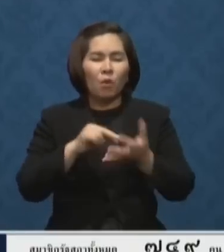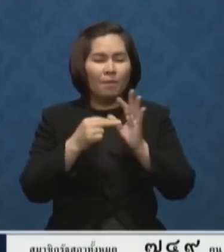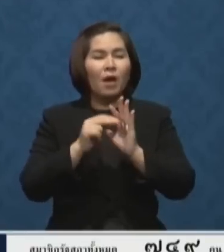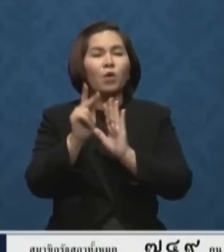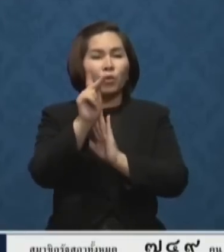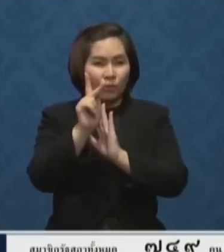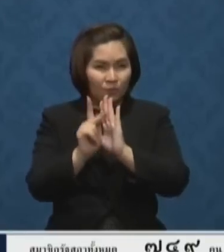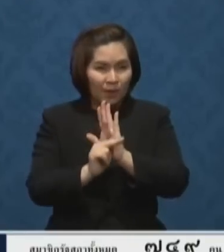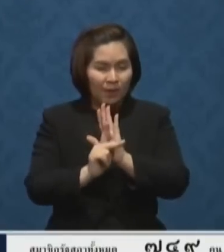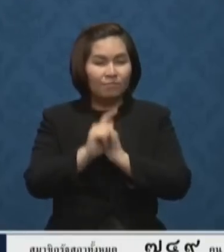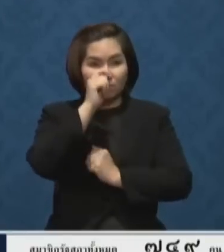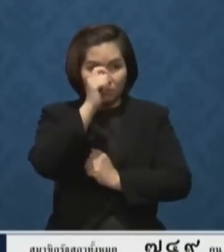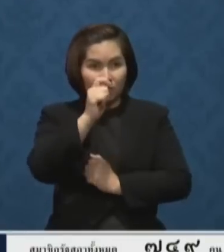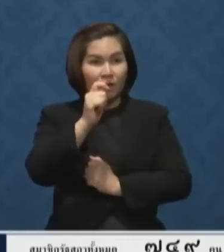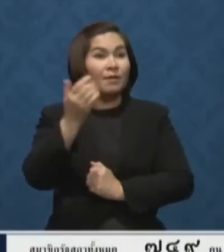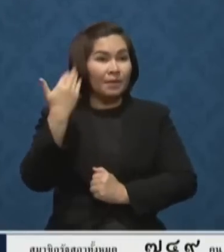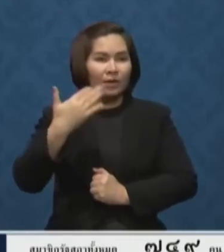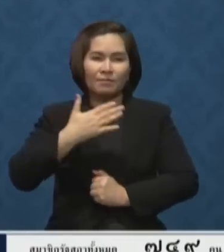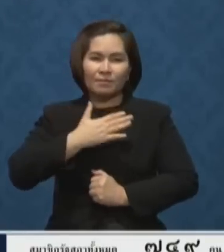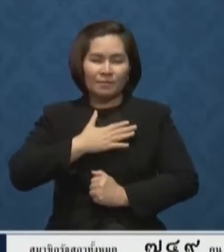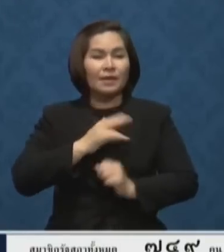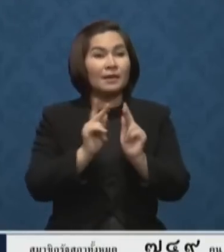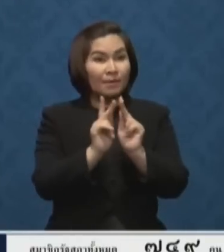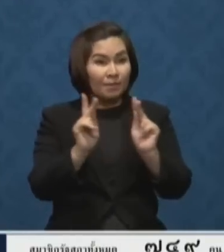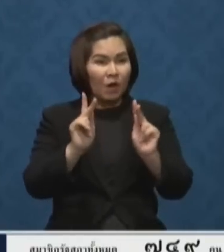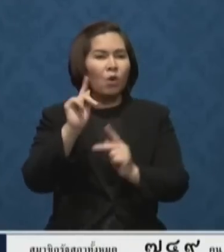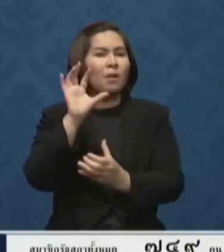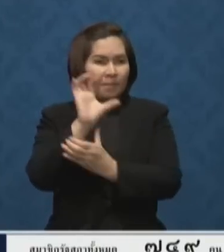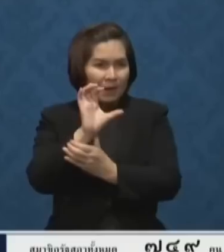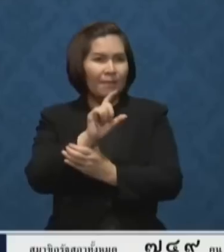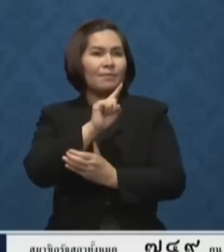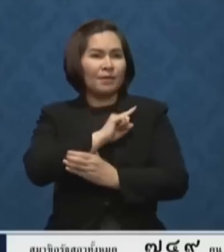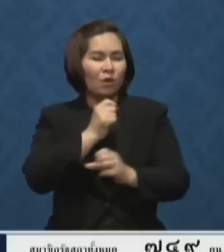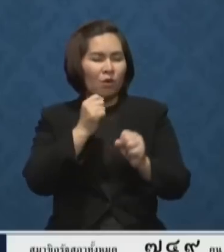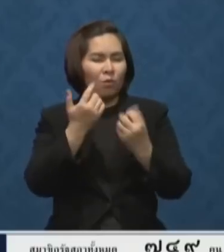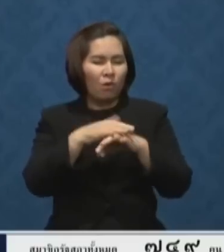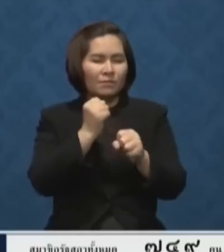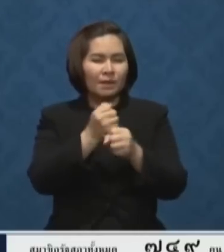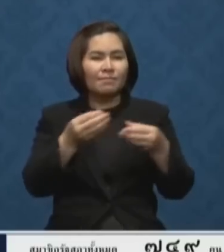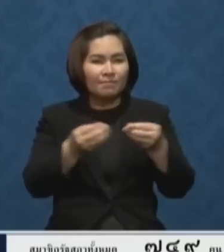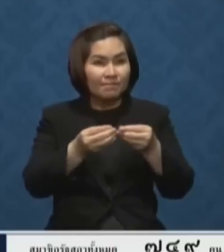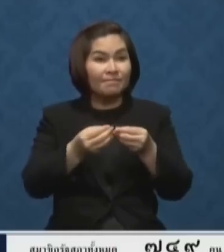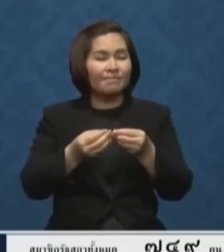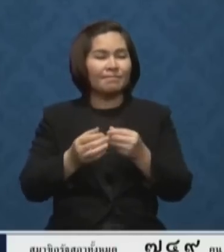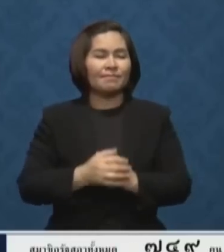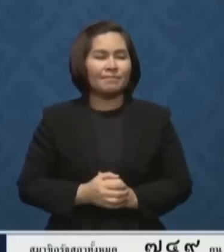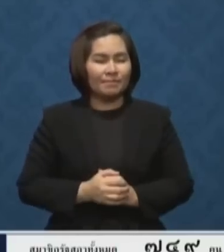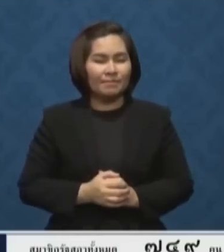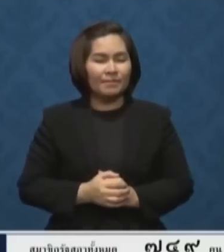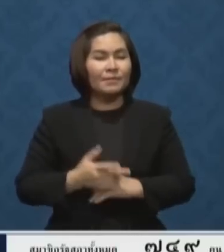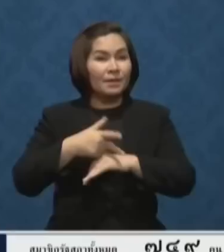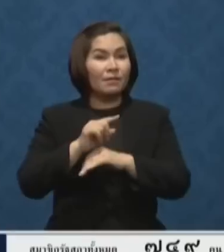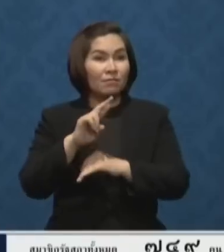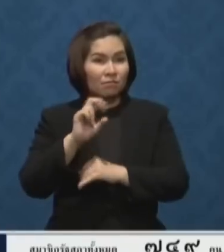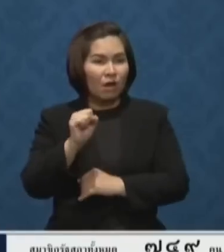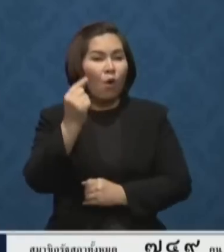ผมเองในฐานะที่เคยเป็อดีตกลมาที่การยกลางข้อบัครับ ท่พทานสภาศศาศศาาาา